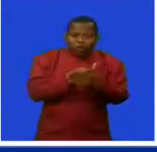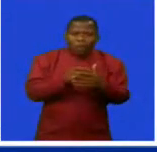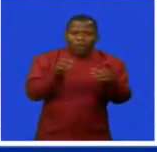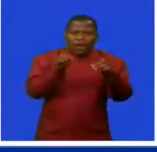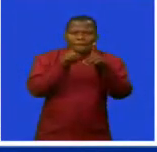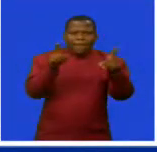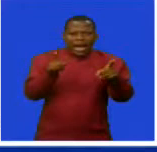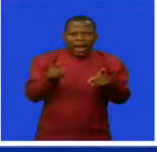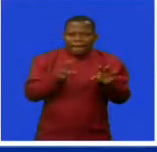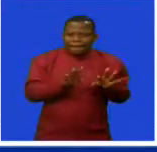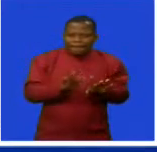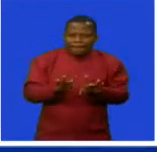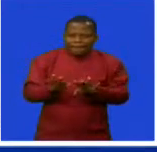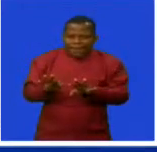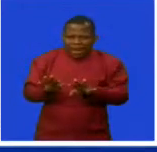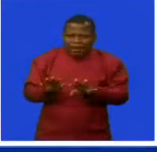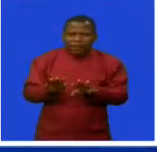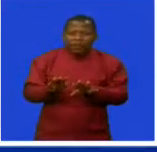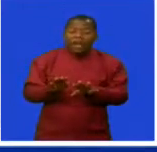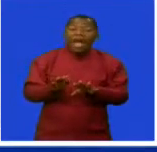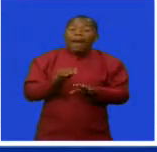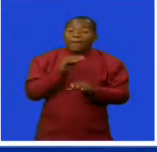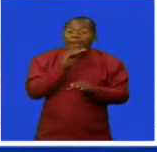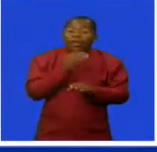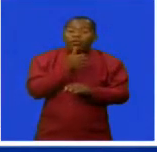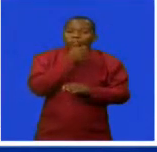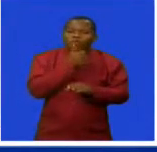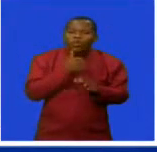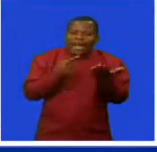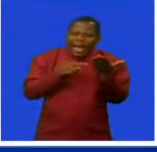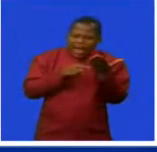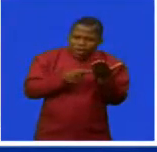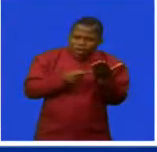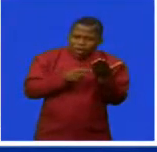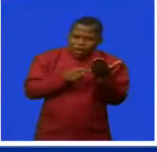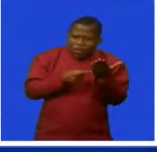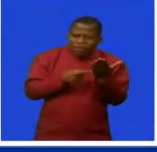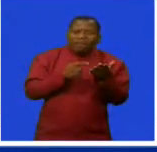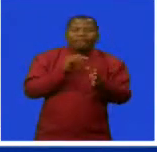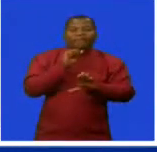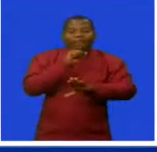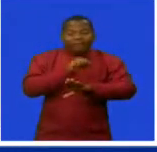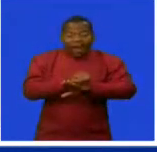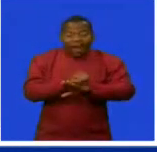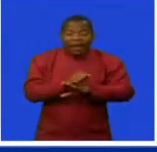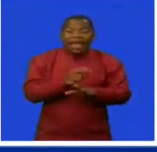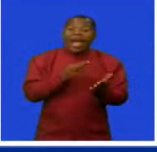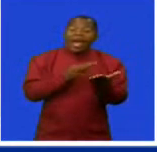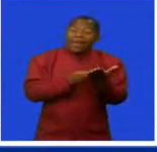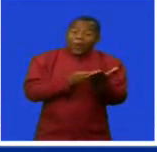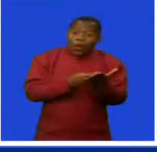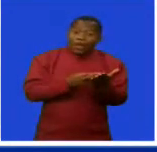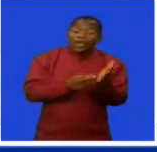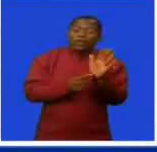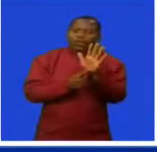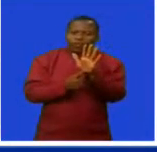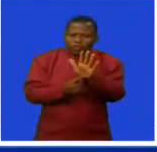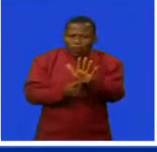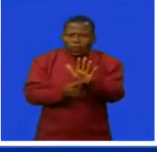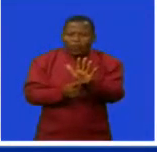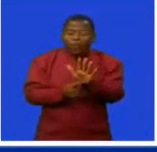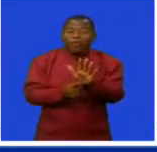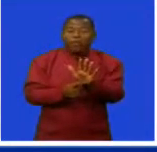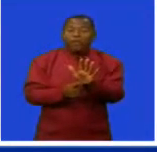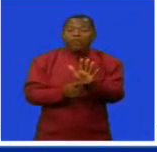ukuthi bayakhona ukusebenzisa debuchwephesha. Lombiko uveta nekuthi umlaladini sewuvele